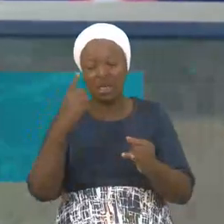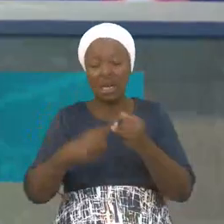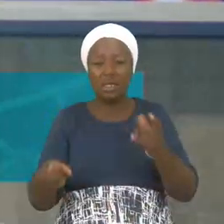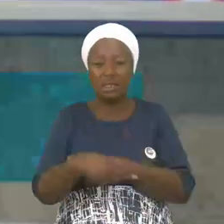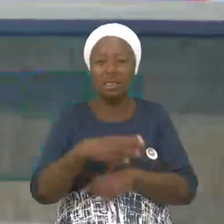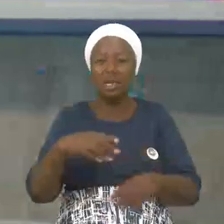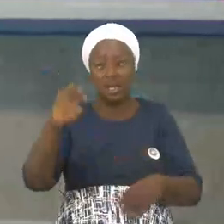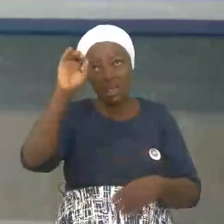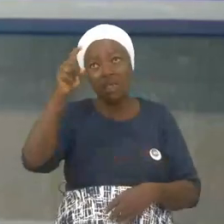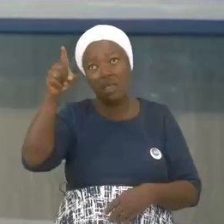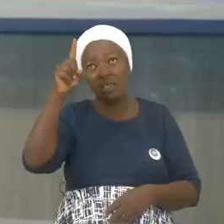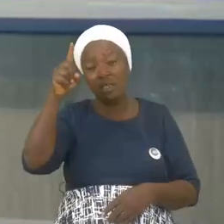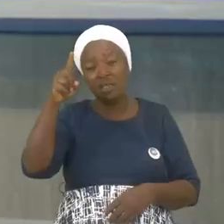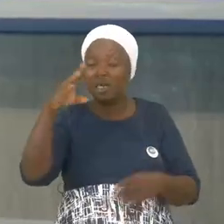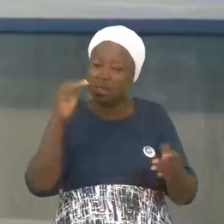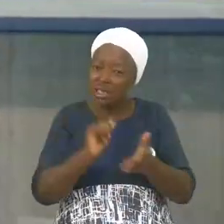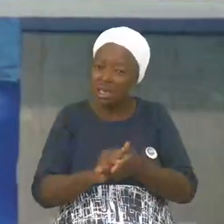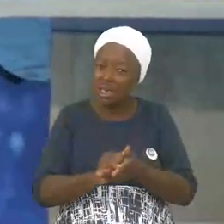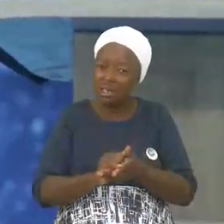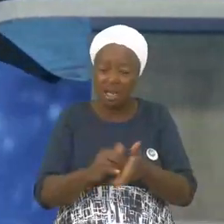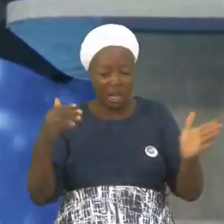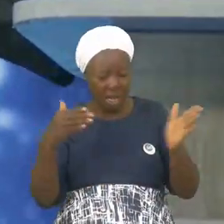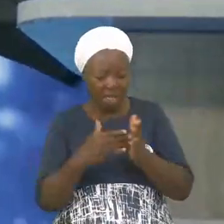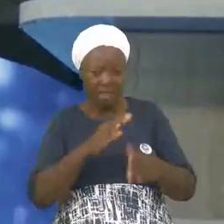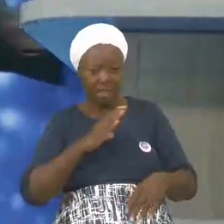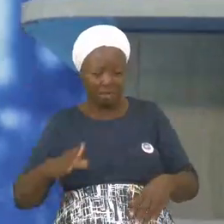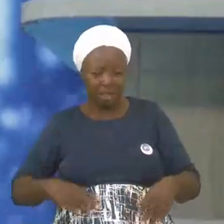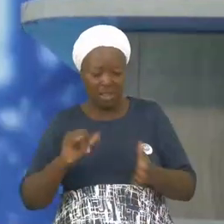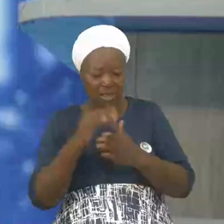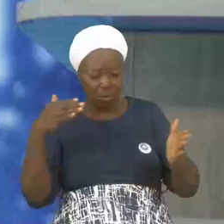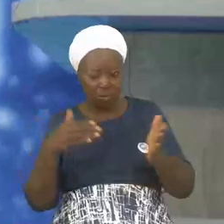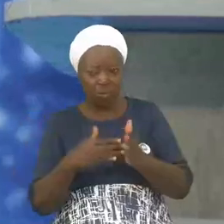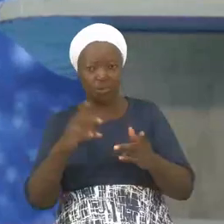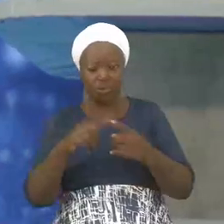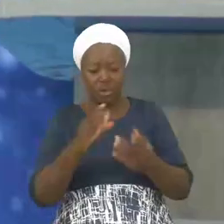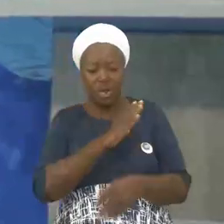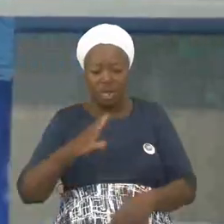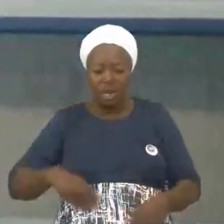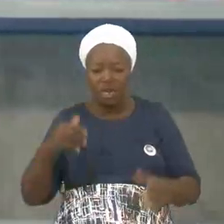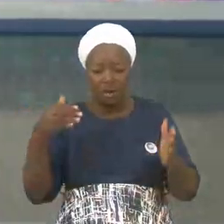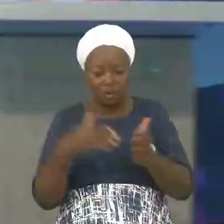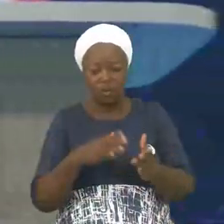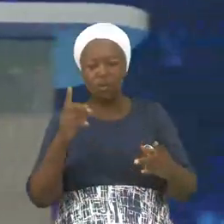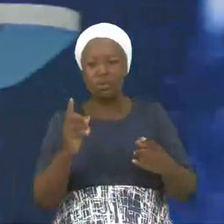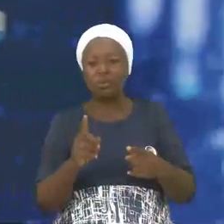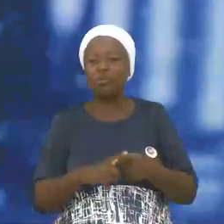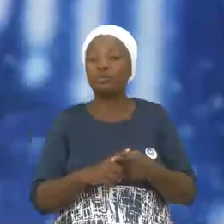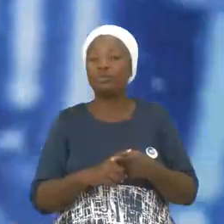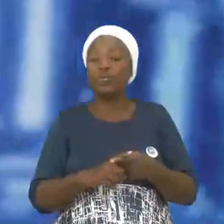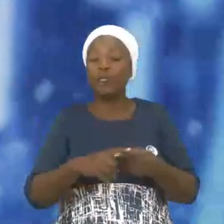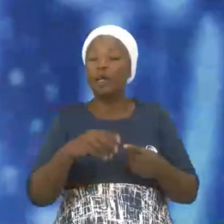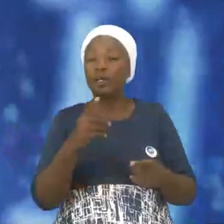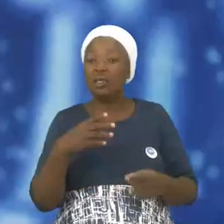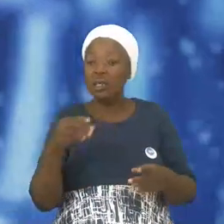Satan. Dans ces derniers jours, l'antéchrist qui s'oppose à Christ, qui s'oppose au salut